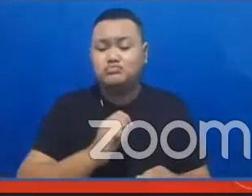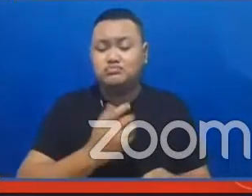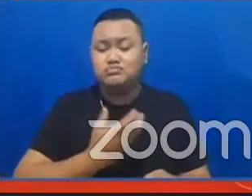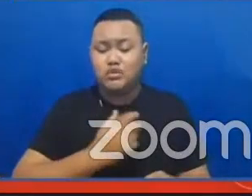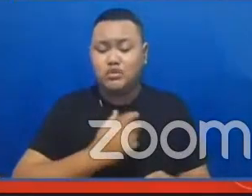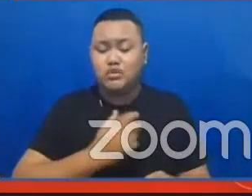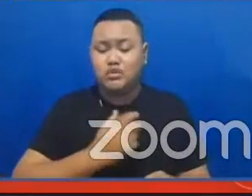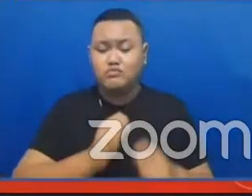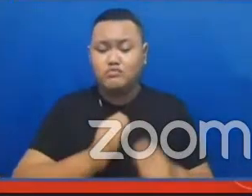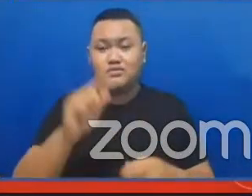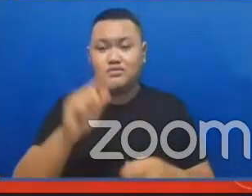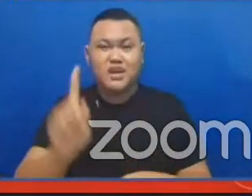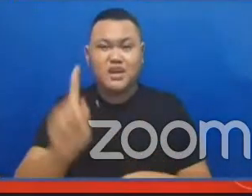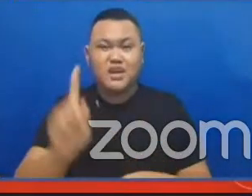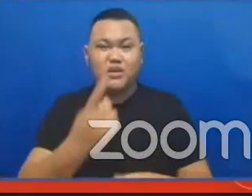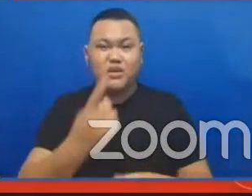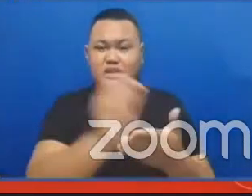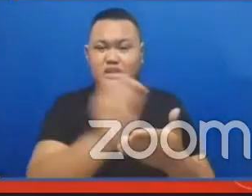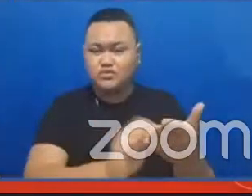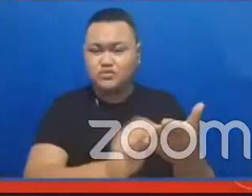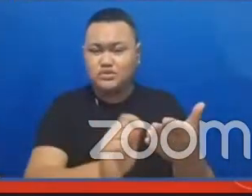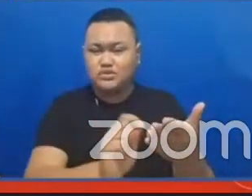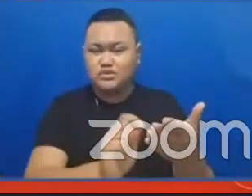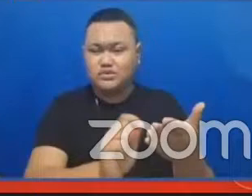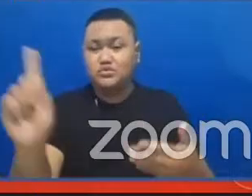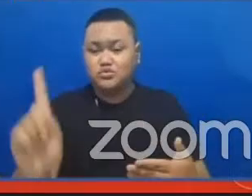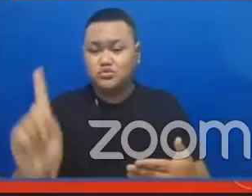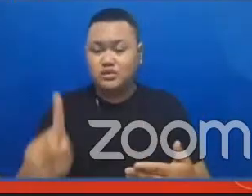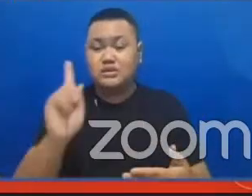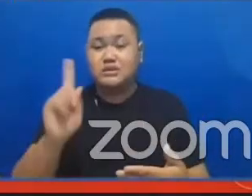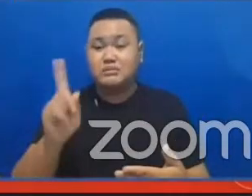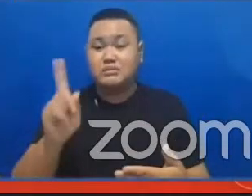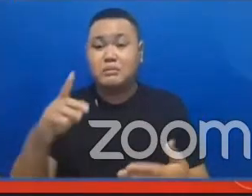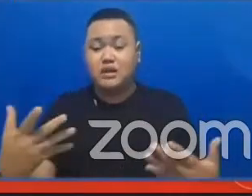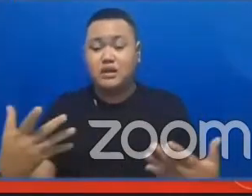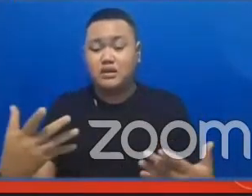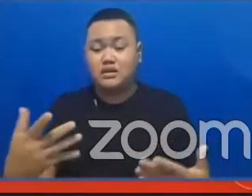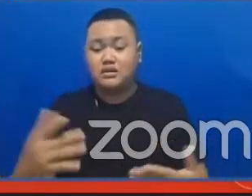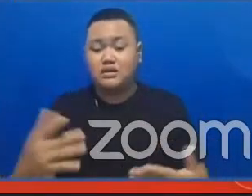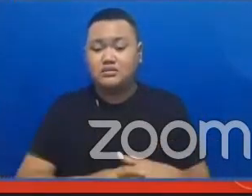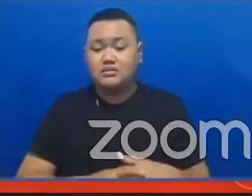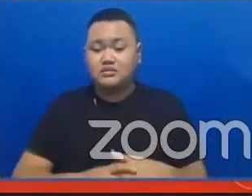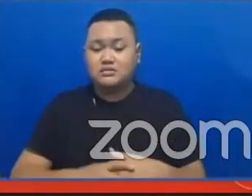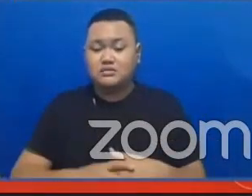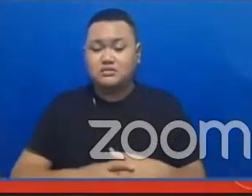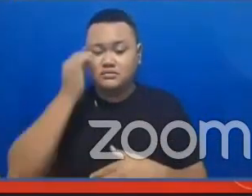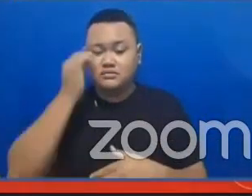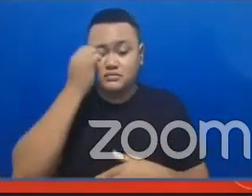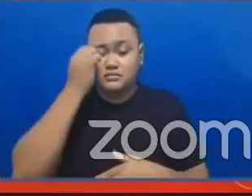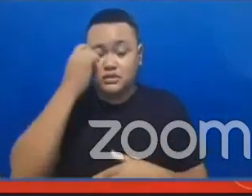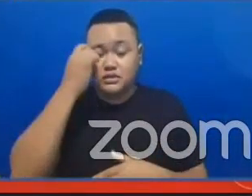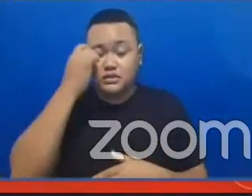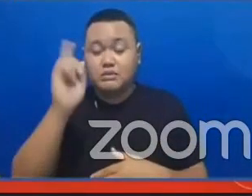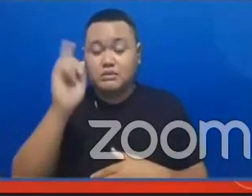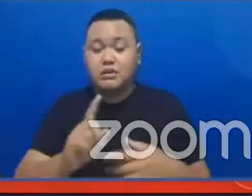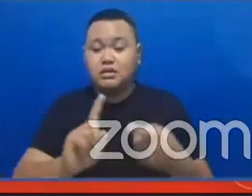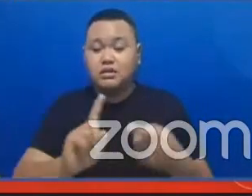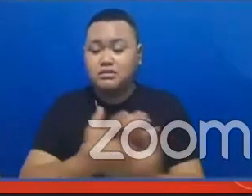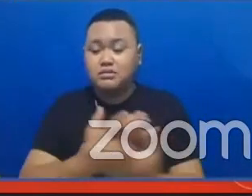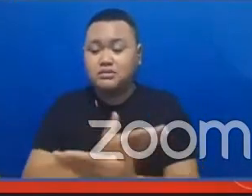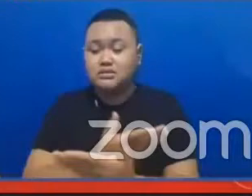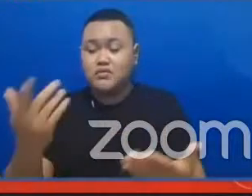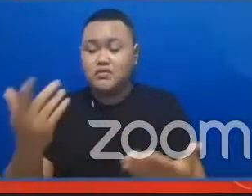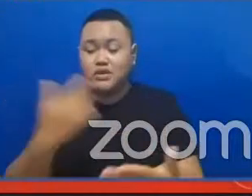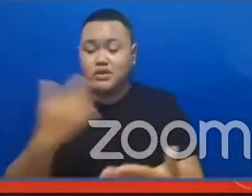naskah dulu. Ya, naskah itu harus clear karena yang mengerjakan ini teman-teman ada yang base-on-nya adalah programmer, base-on-nya